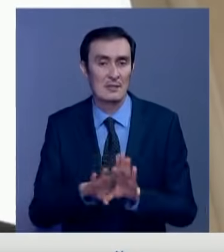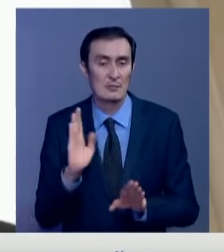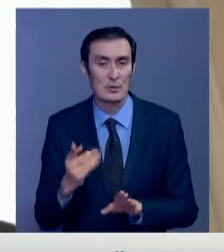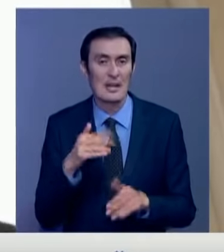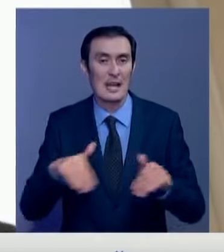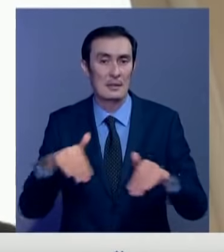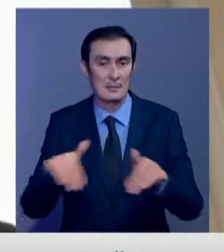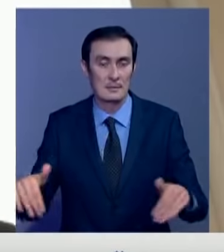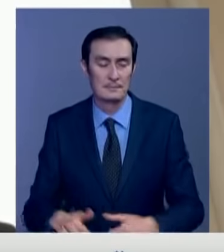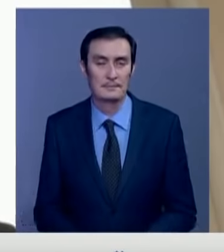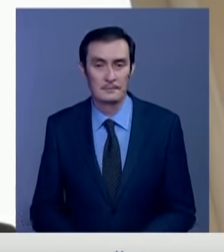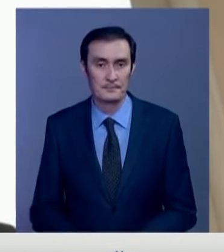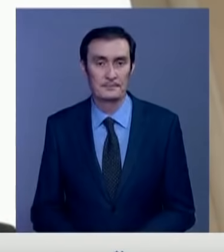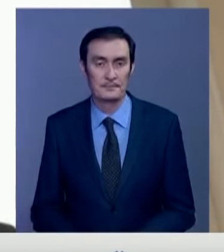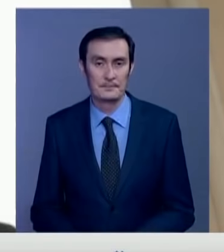ряды.